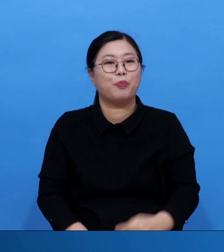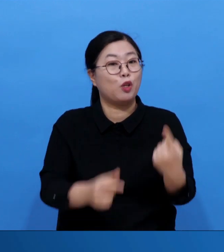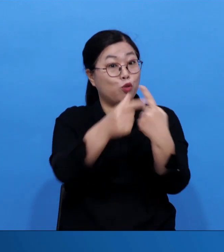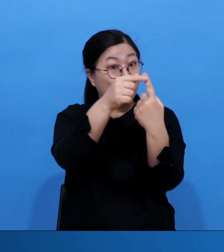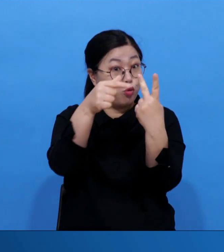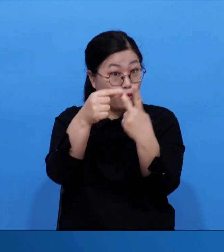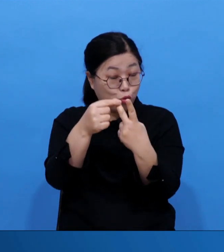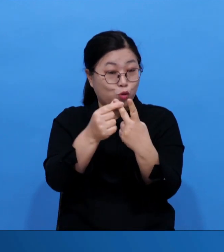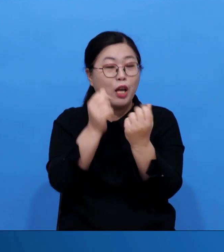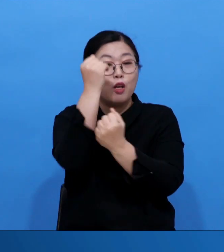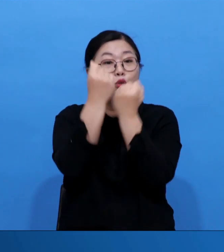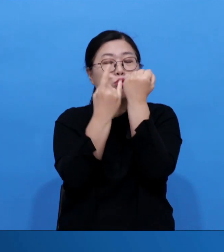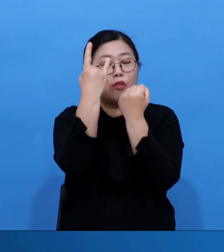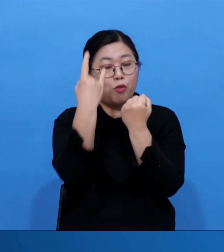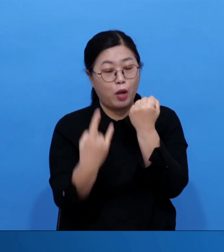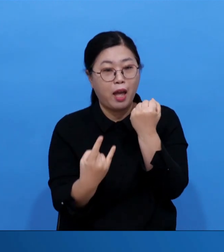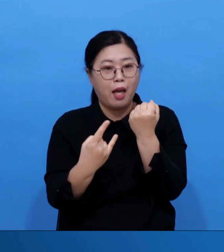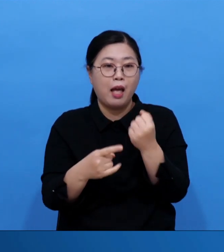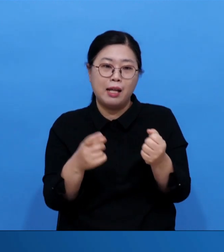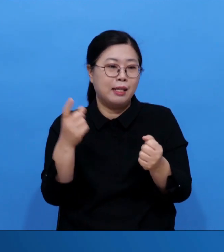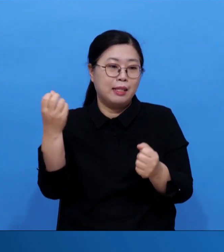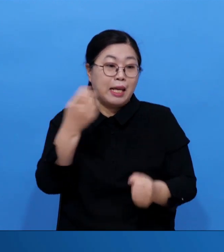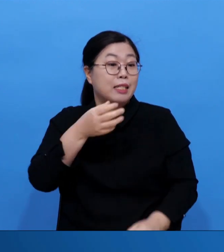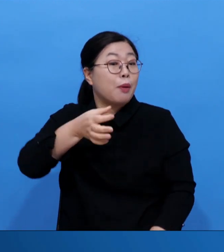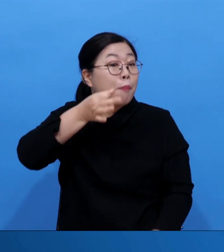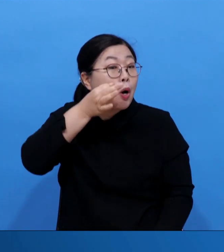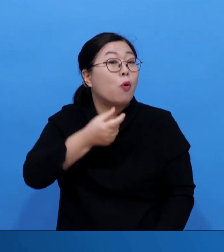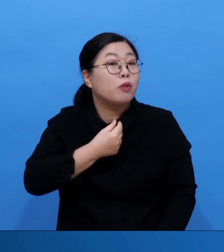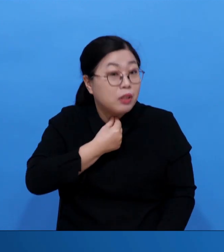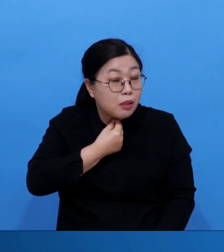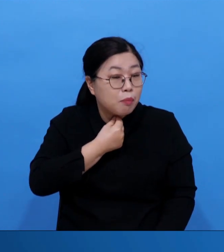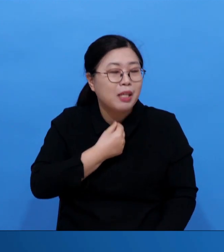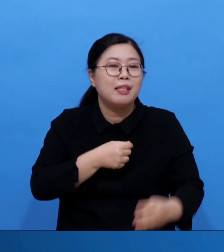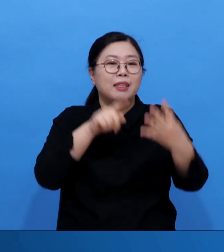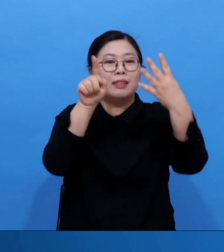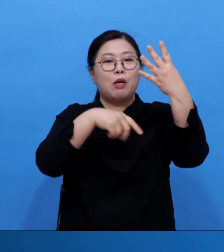수련회 온라인 재훈련은 오는 4월 2일까지 진행됩니다.